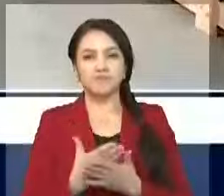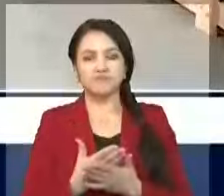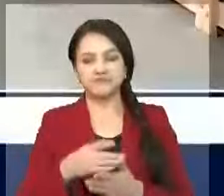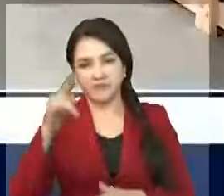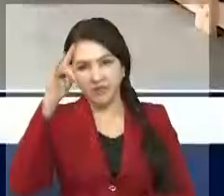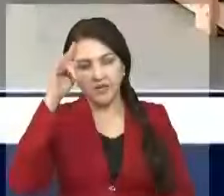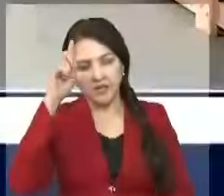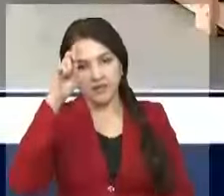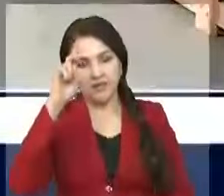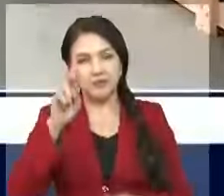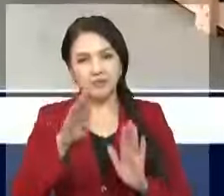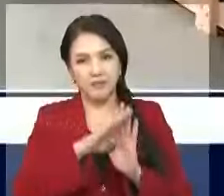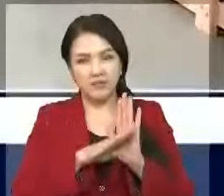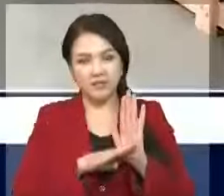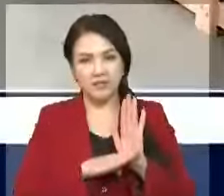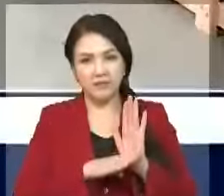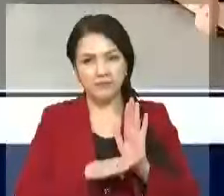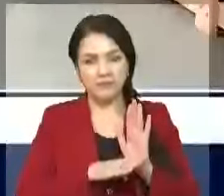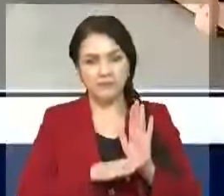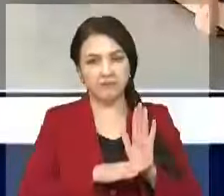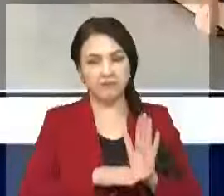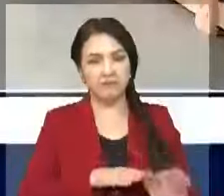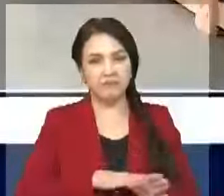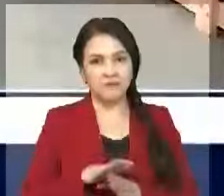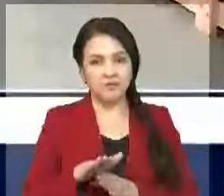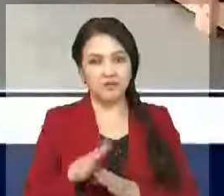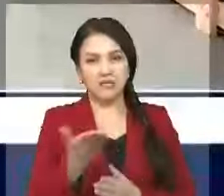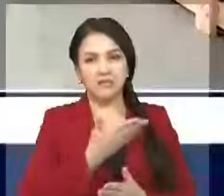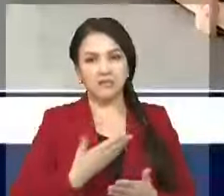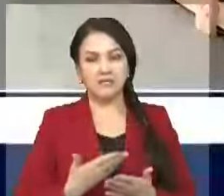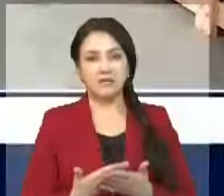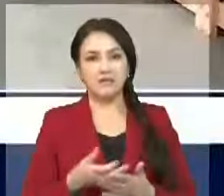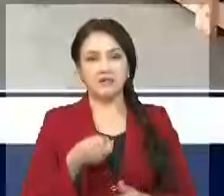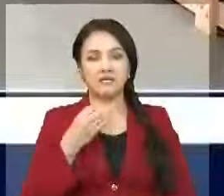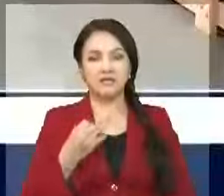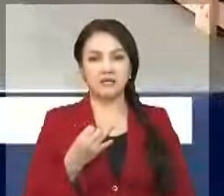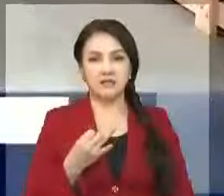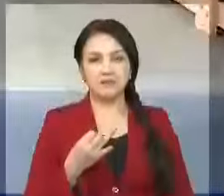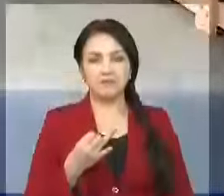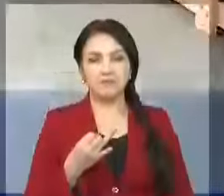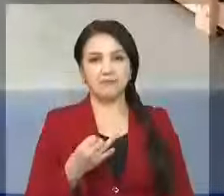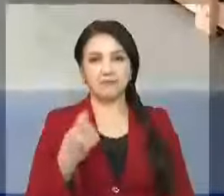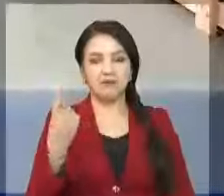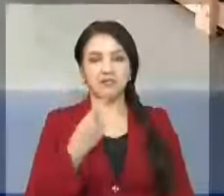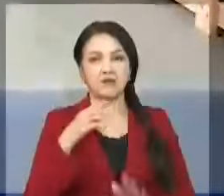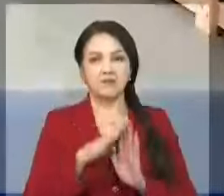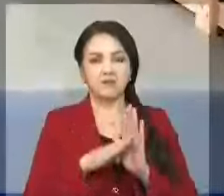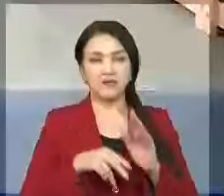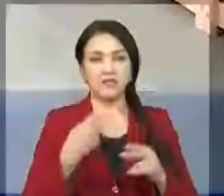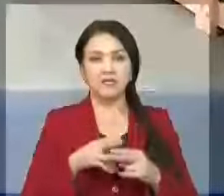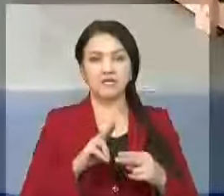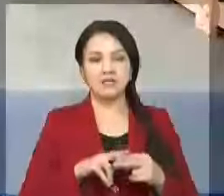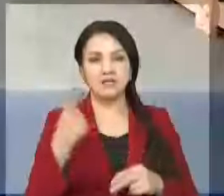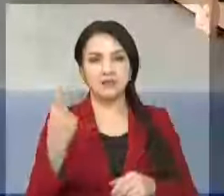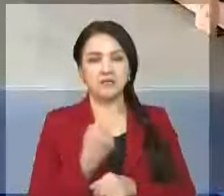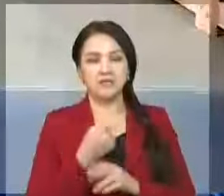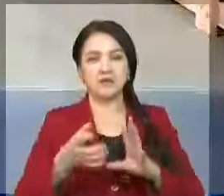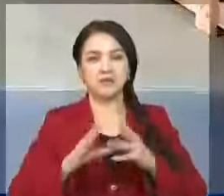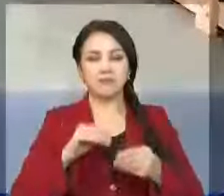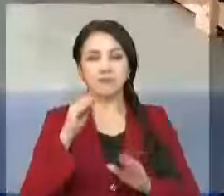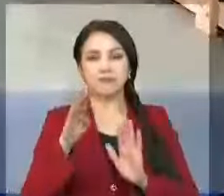государственных программ, которые реализуются через нас. И одной из программ – это единая